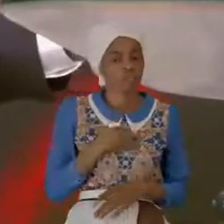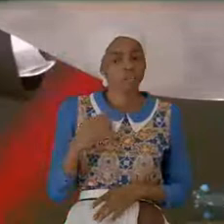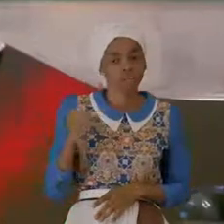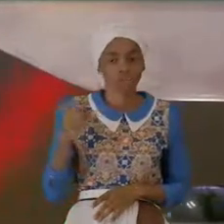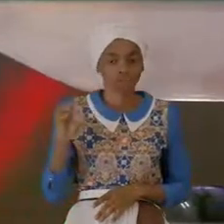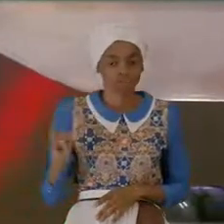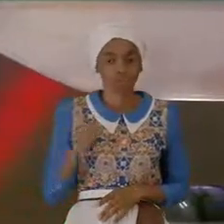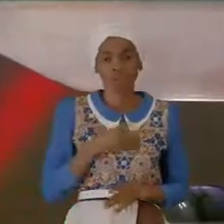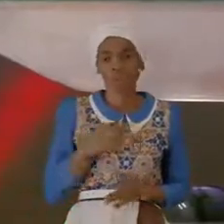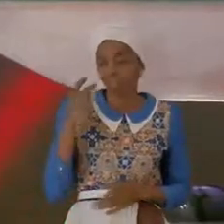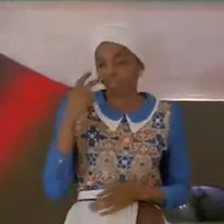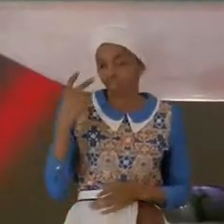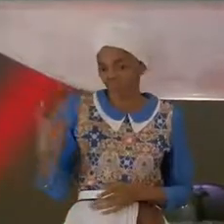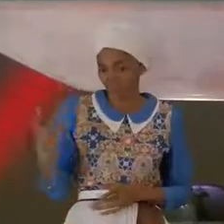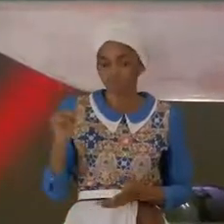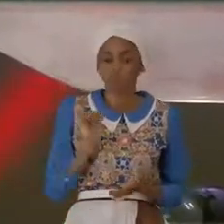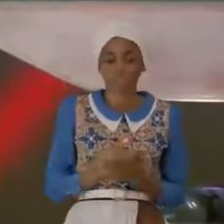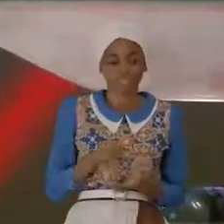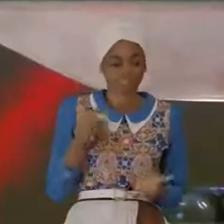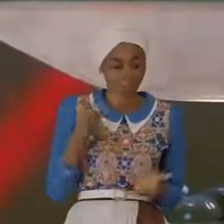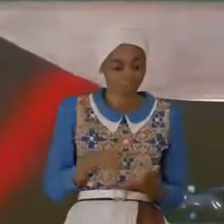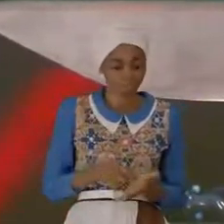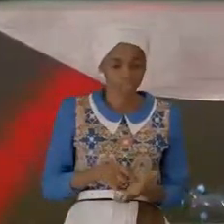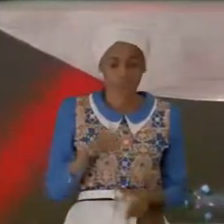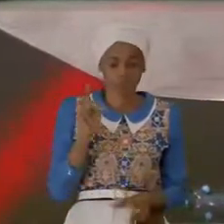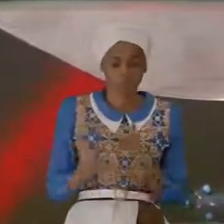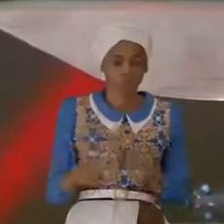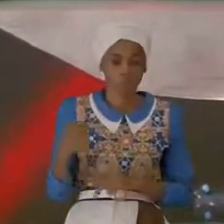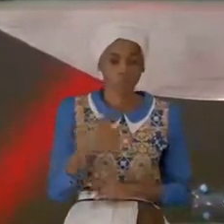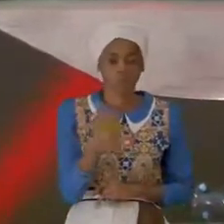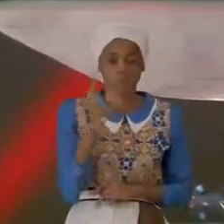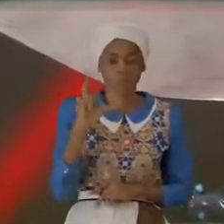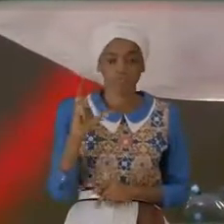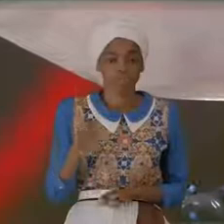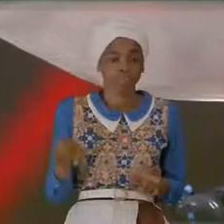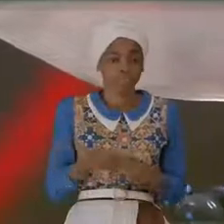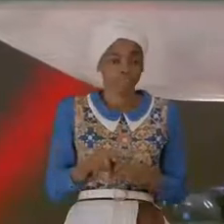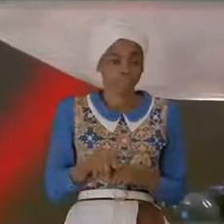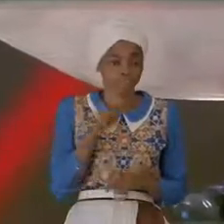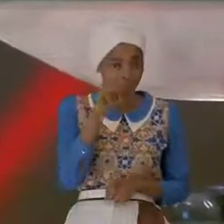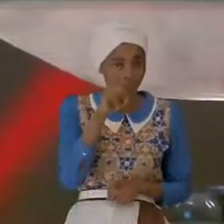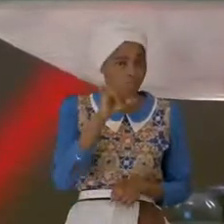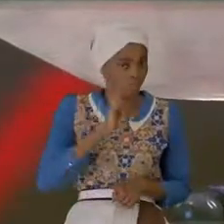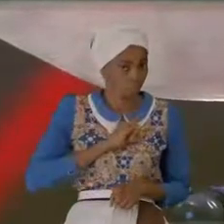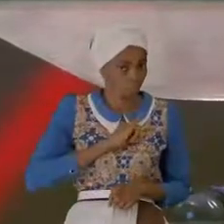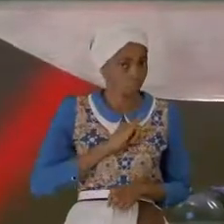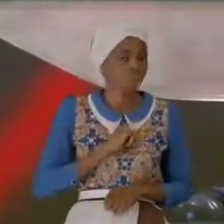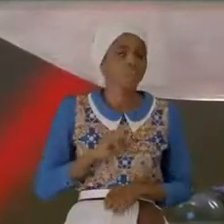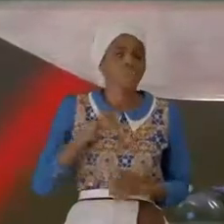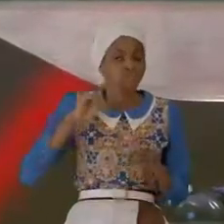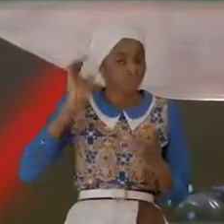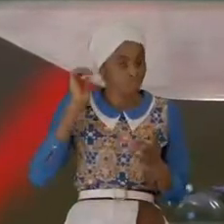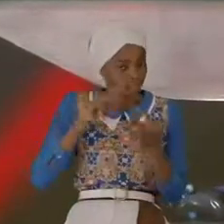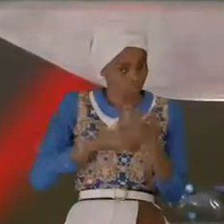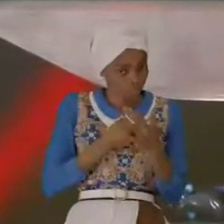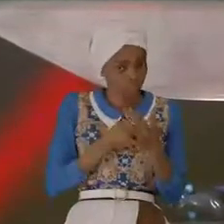vu ces Galates tels que vous et moi, nous avons commencé